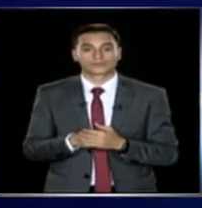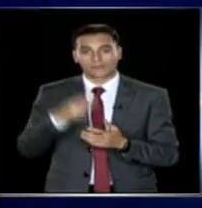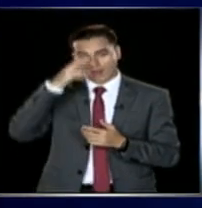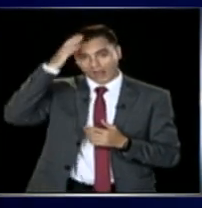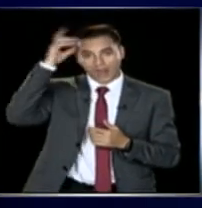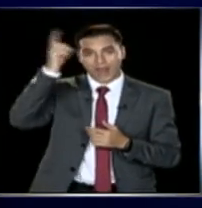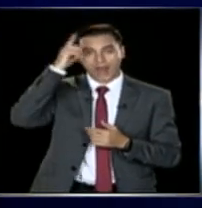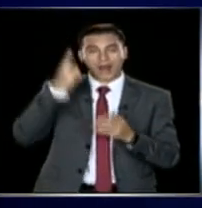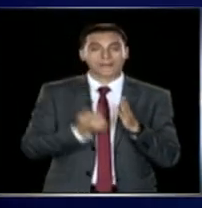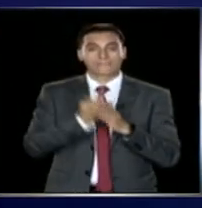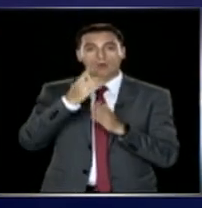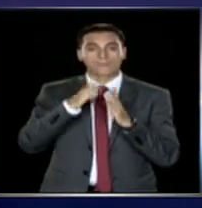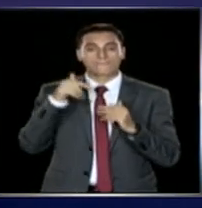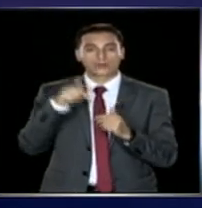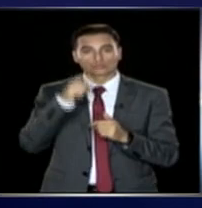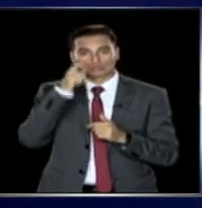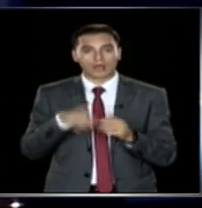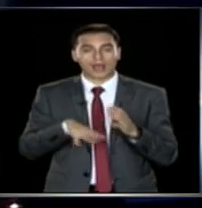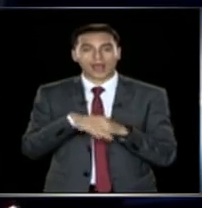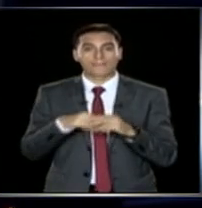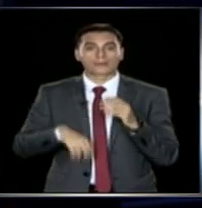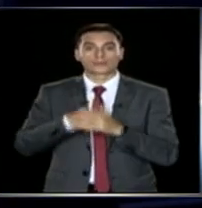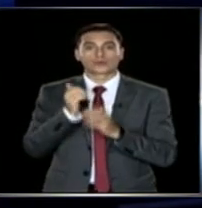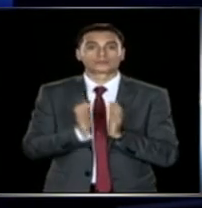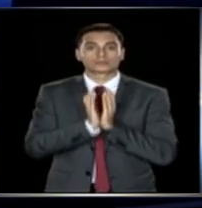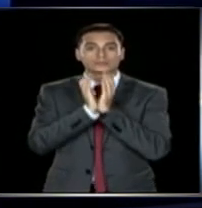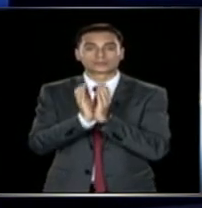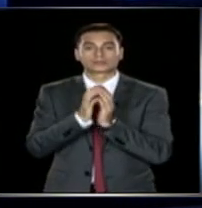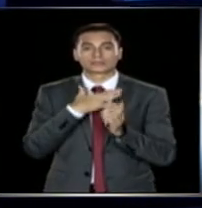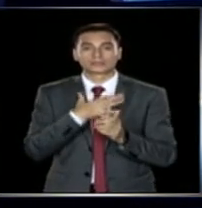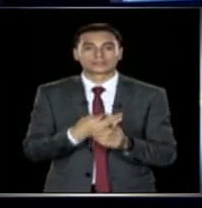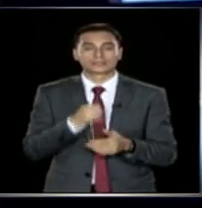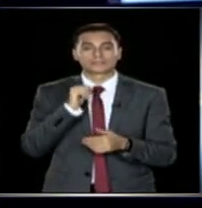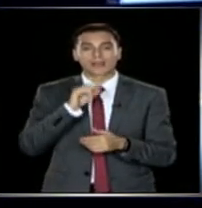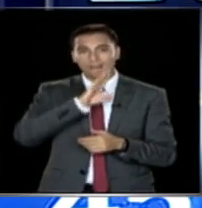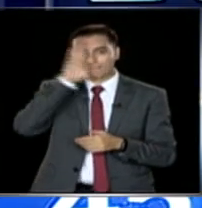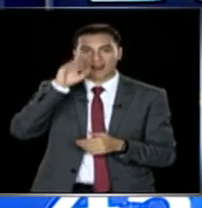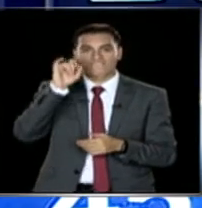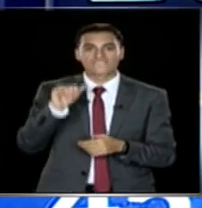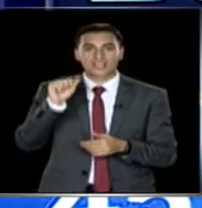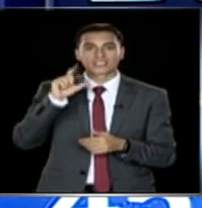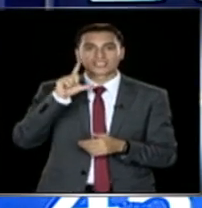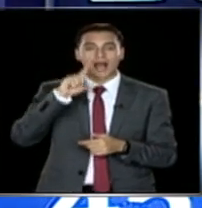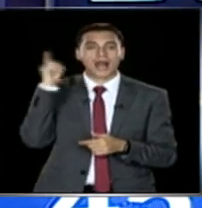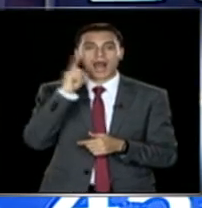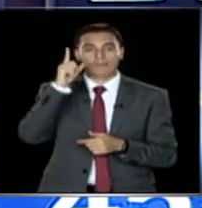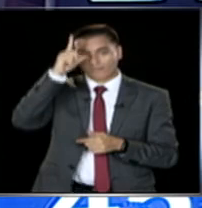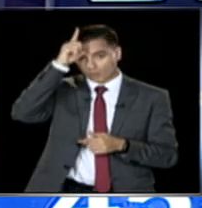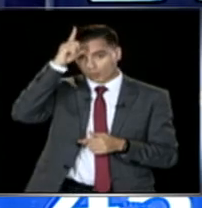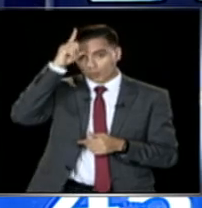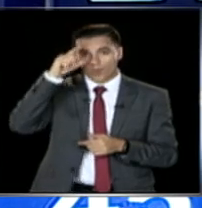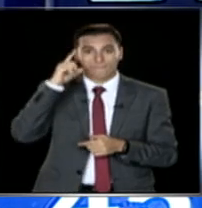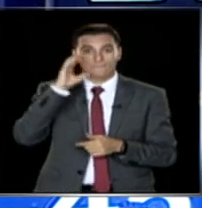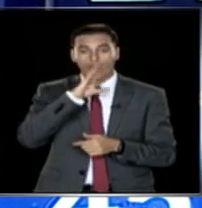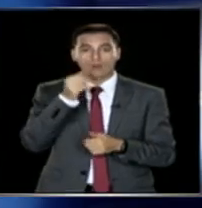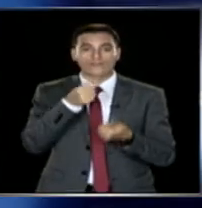من هو أول عالم مصري يحصل على جائزة الملك فيصل العالمية في العلوم